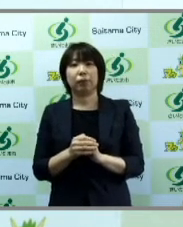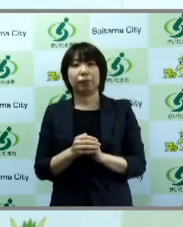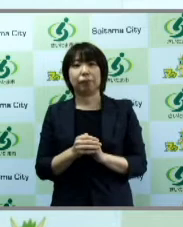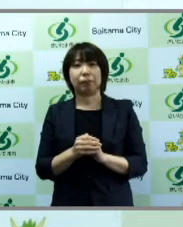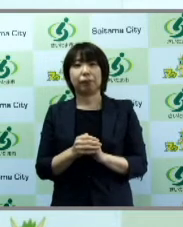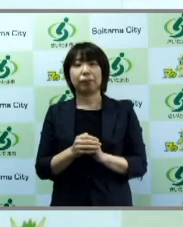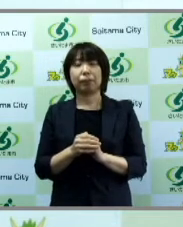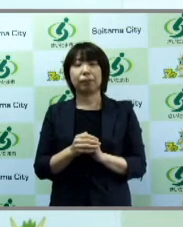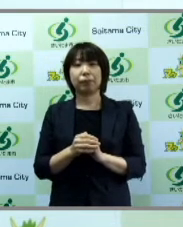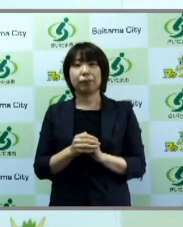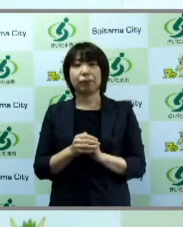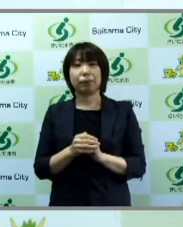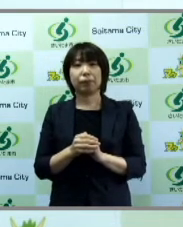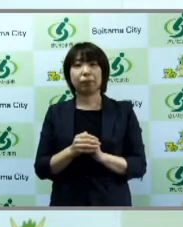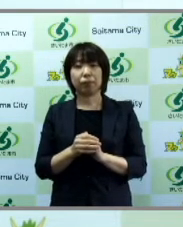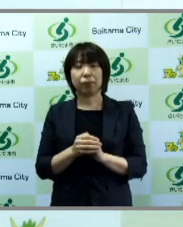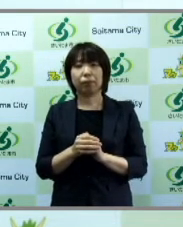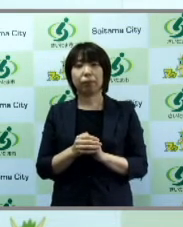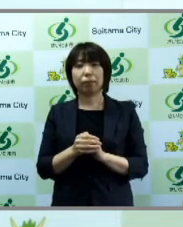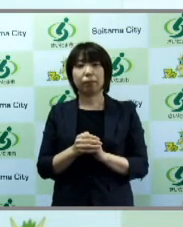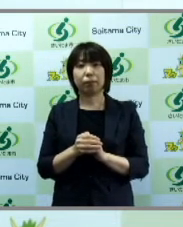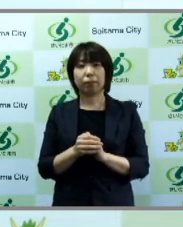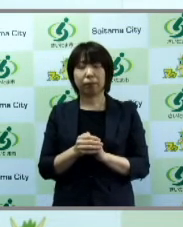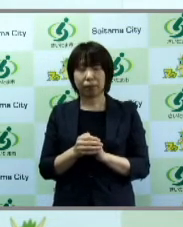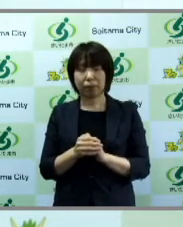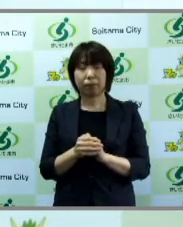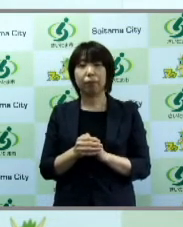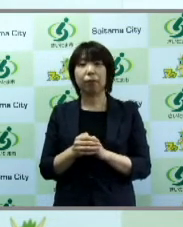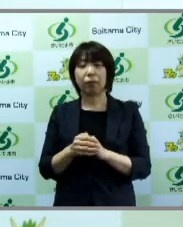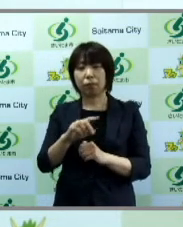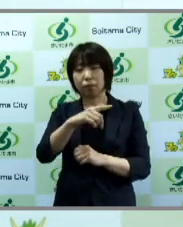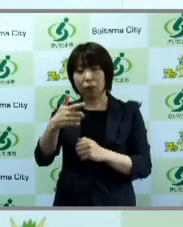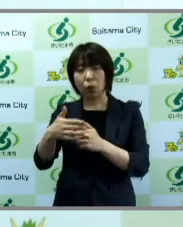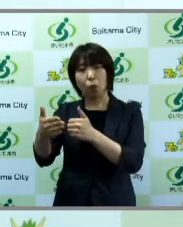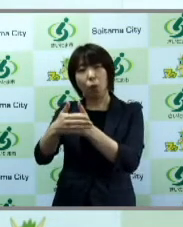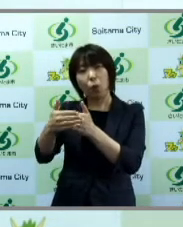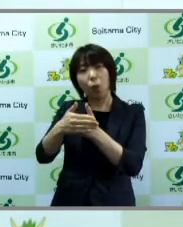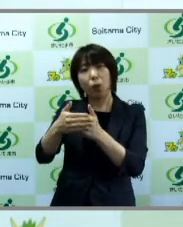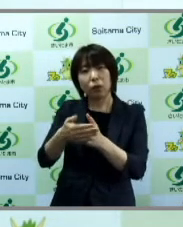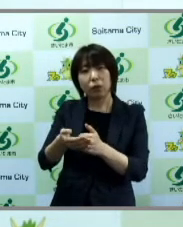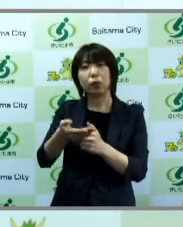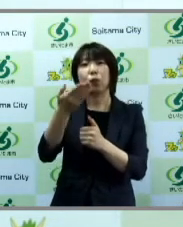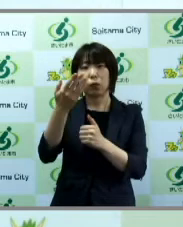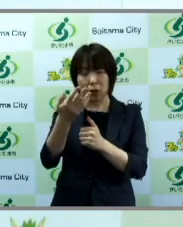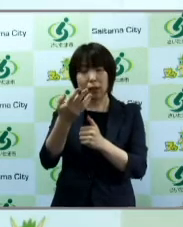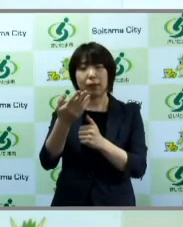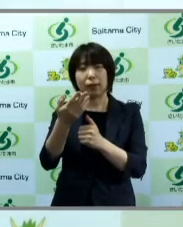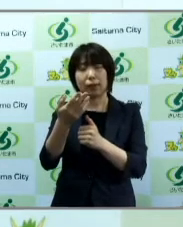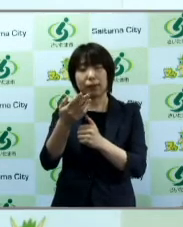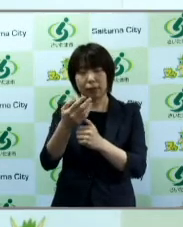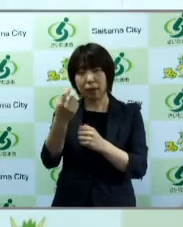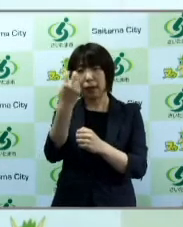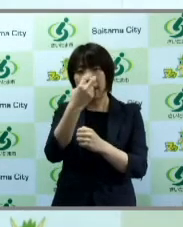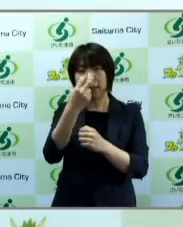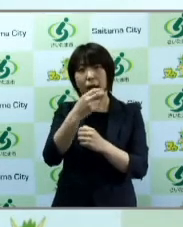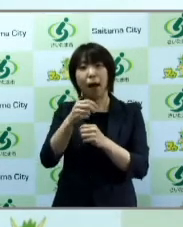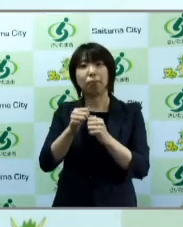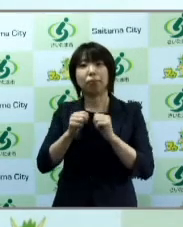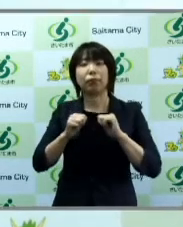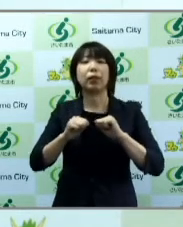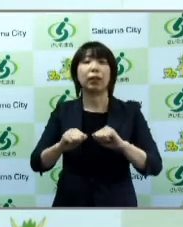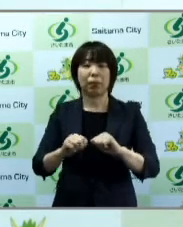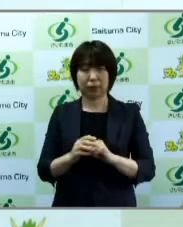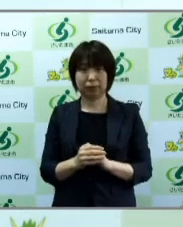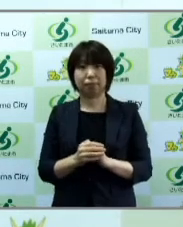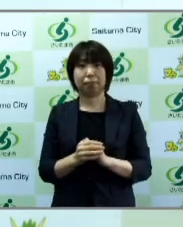上の方々にご協力をいただいて取り組めればというふうに思っておりますが、現状としてはですから予約あ